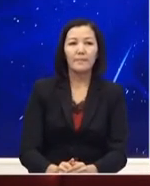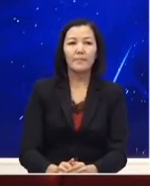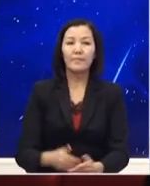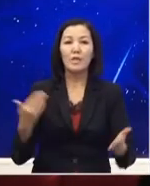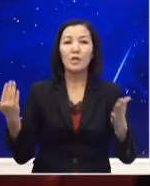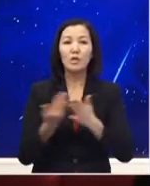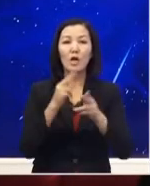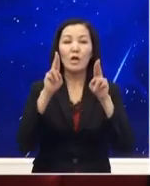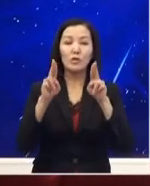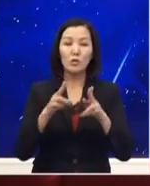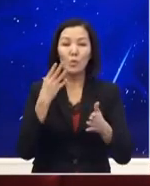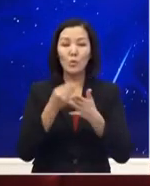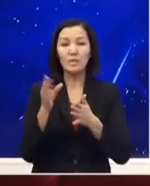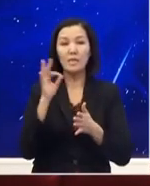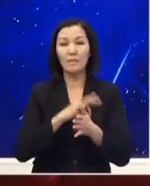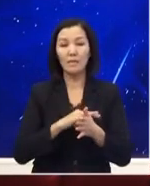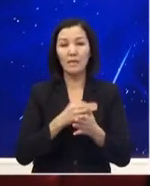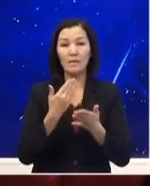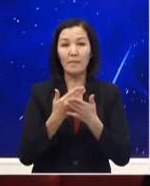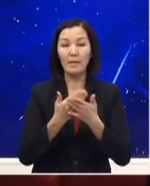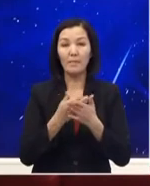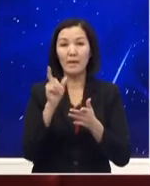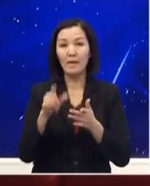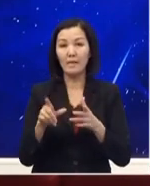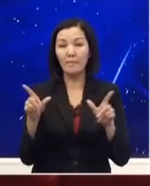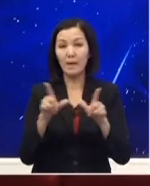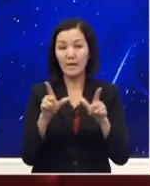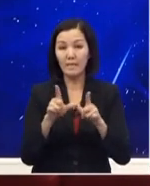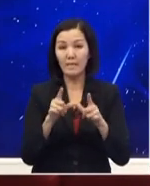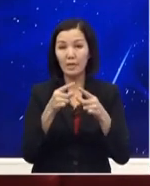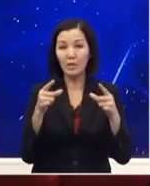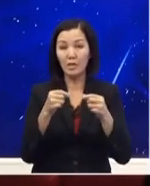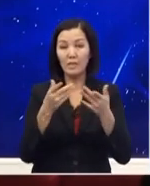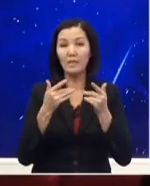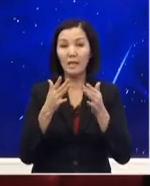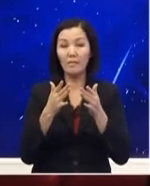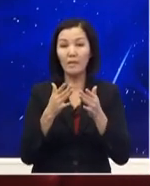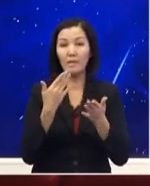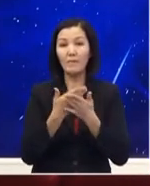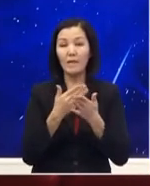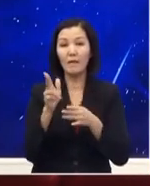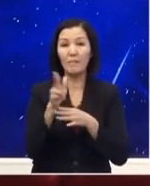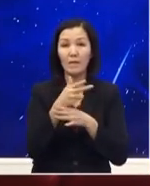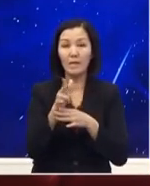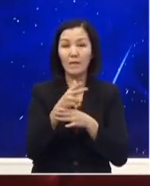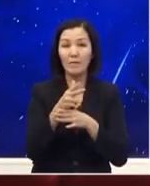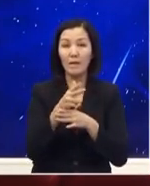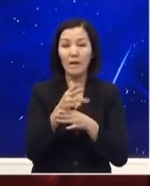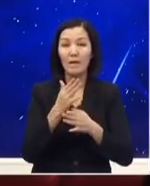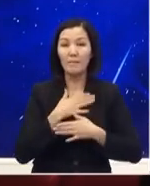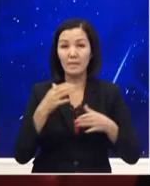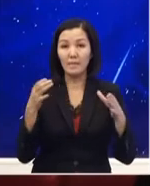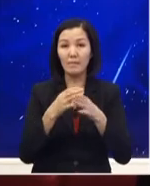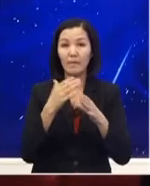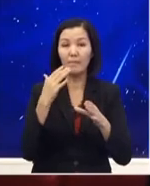Жаңа жүйе өз тиімділігін көрсетіп жатыр. Тұтынушылар чекті талап етіп, оны ала алмаған тұрғындар дәлел үшін бейне камераға түсіріп, біздің департаментке